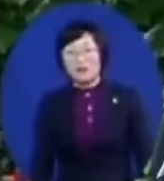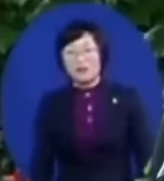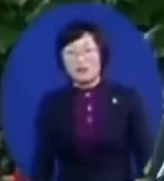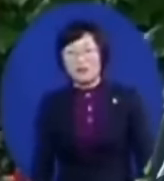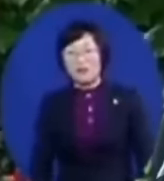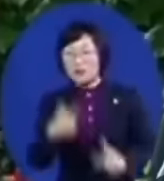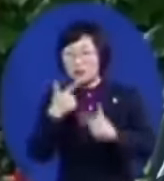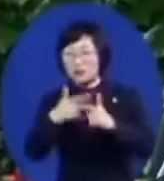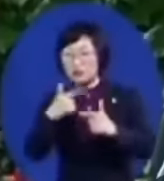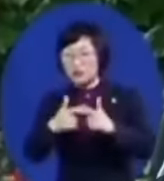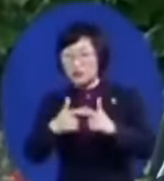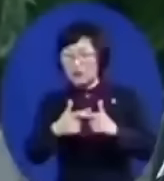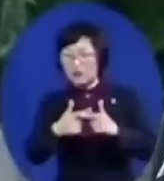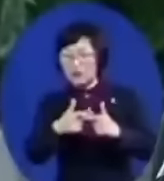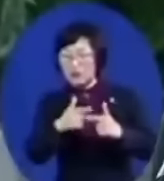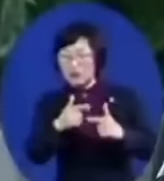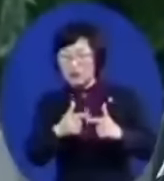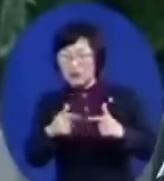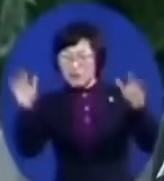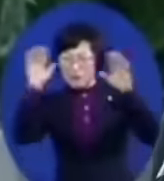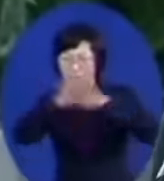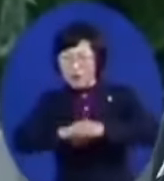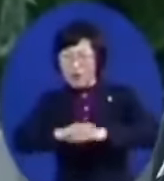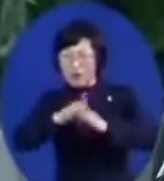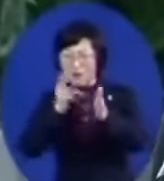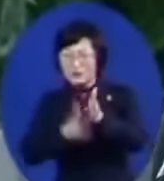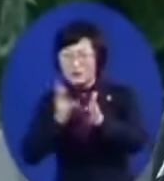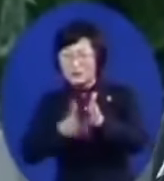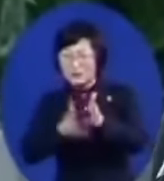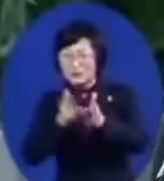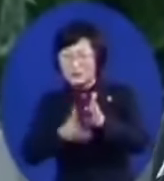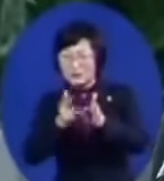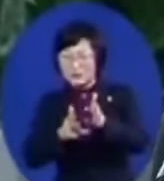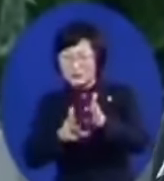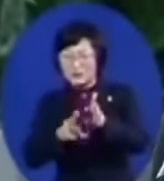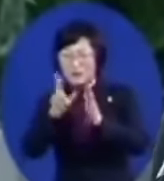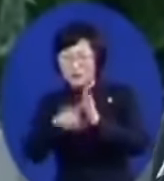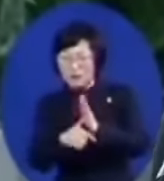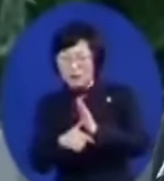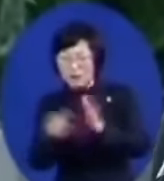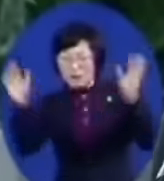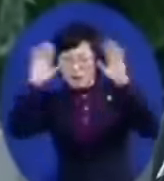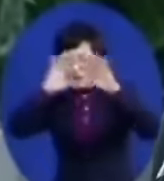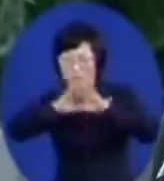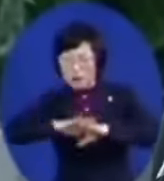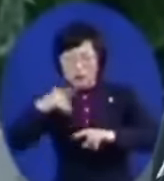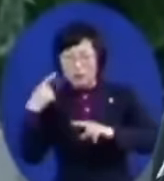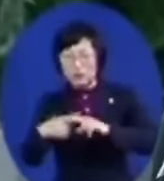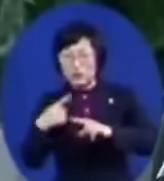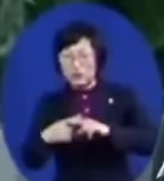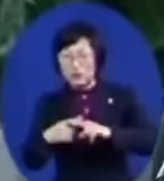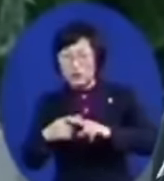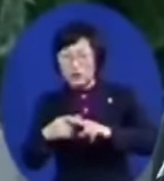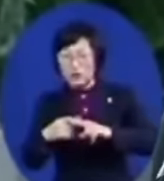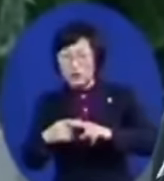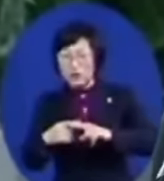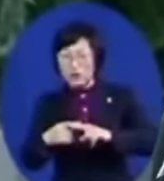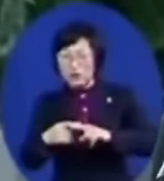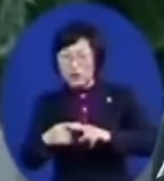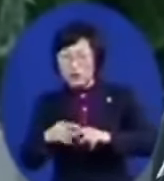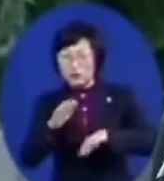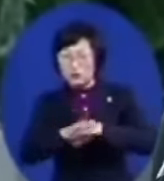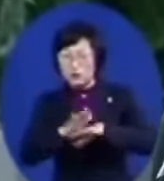부산 진정에서 3등 열차를 탔을 때 깜깜했어요. 서울에 일가 친척도 없고 아무도